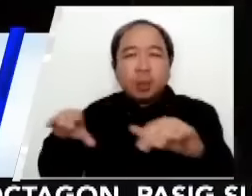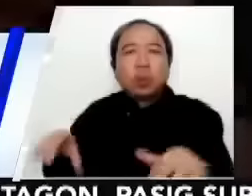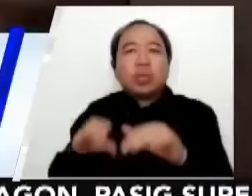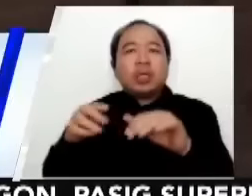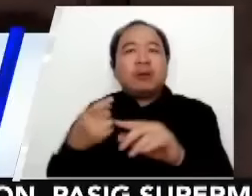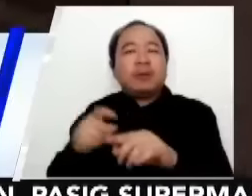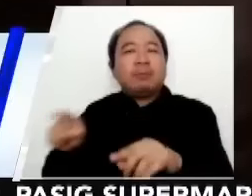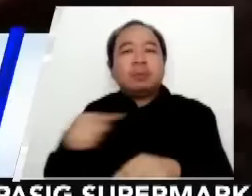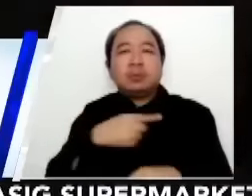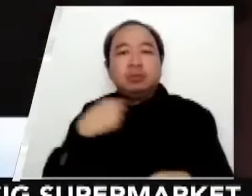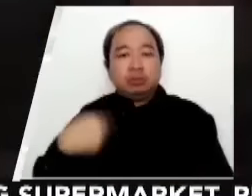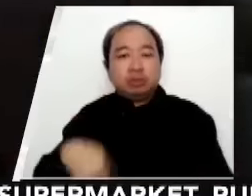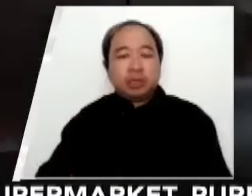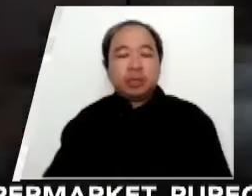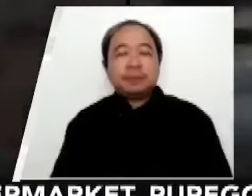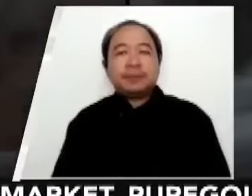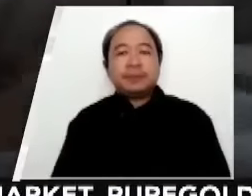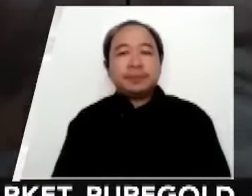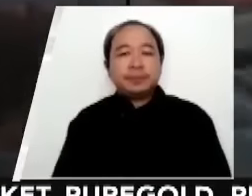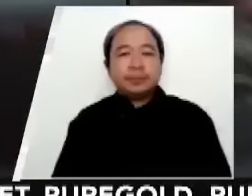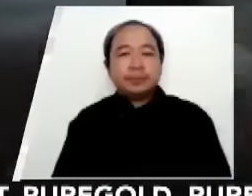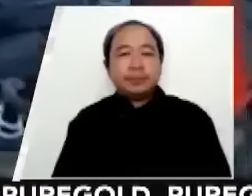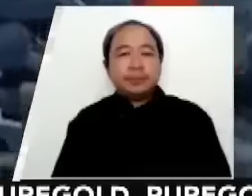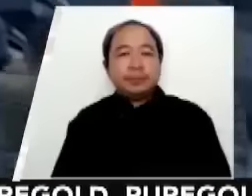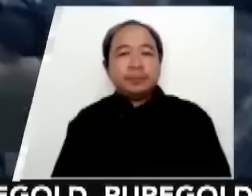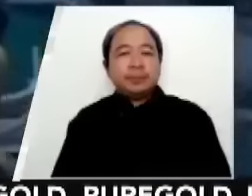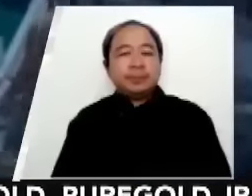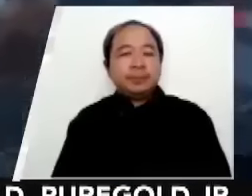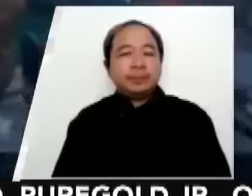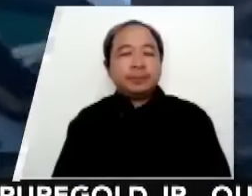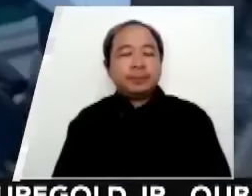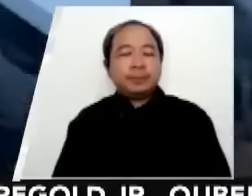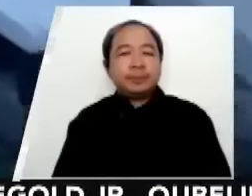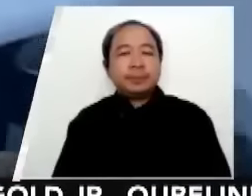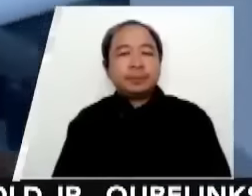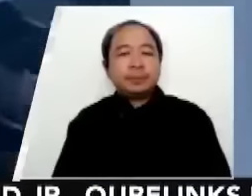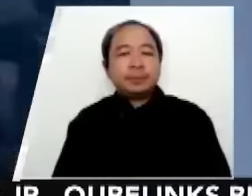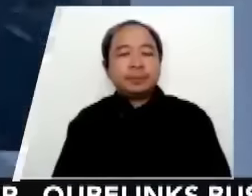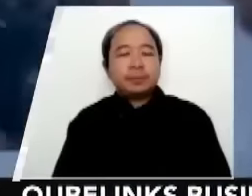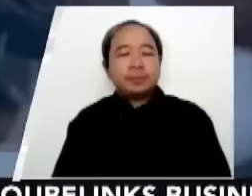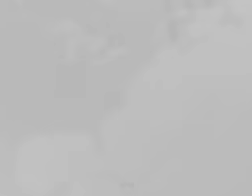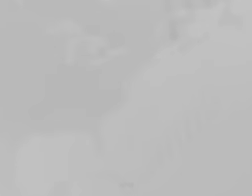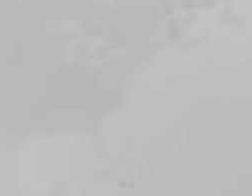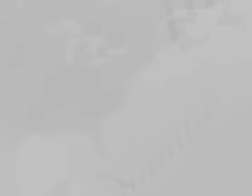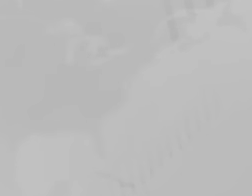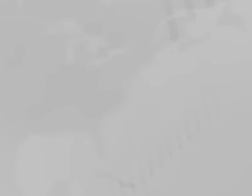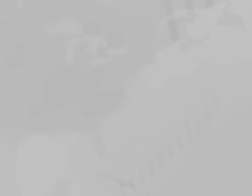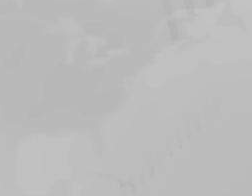Para sa GMA Integrated News, Chino Gaston Nakatutok, 24 Horas.